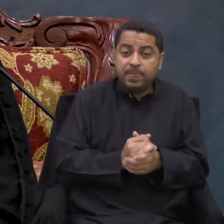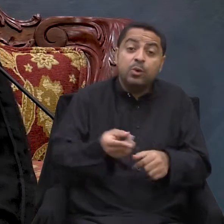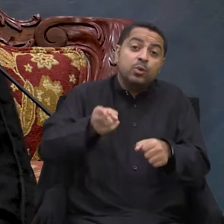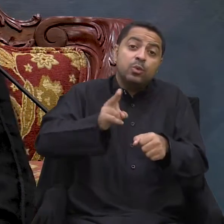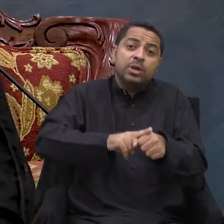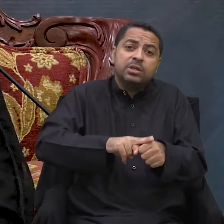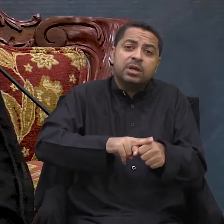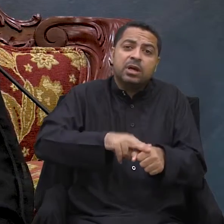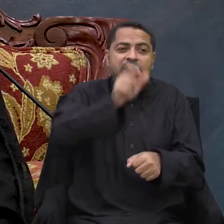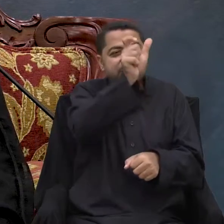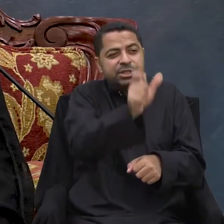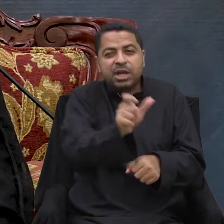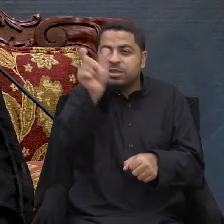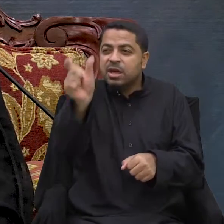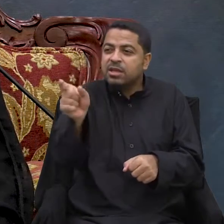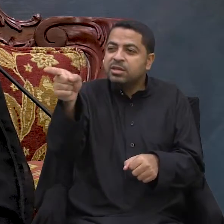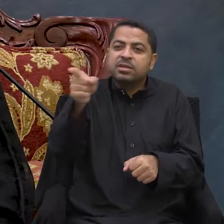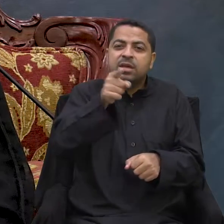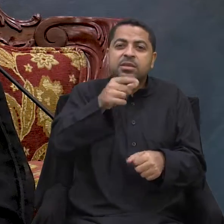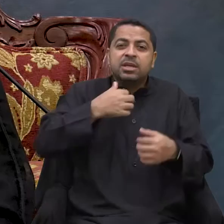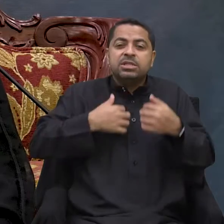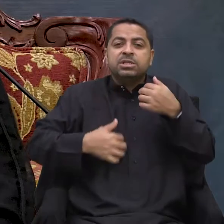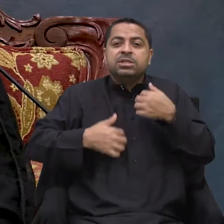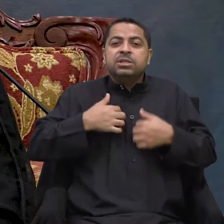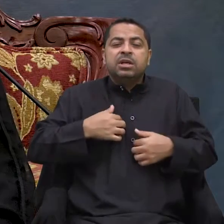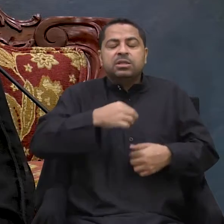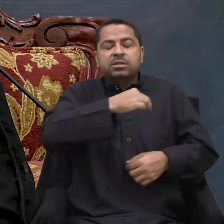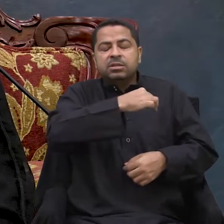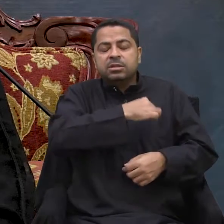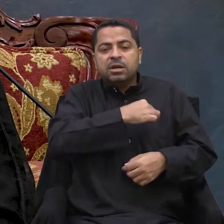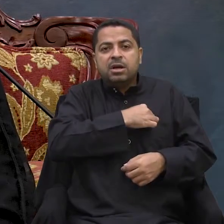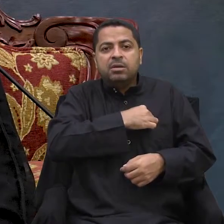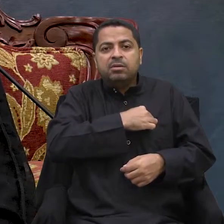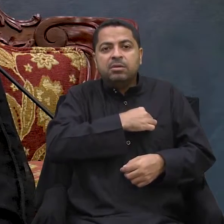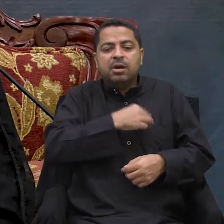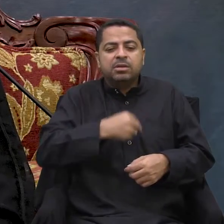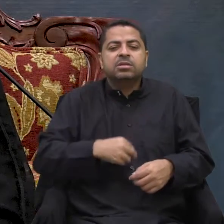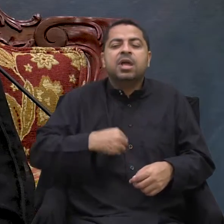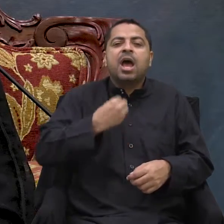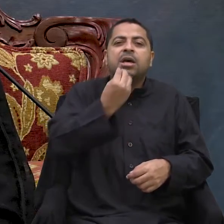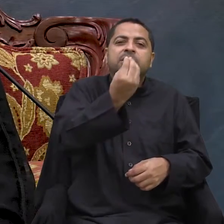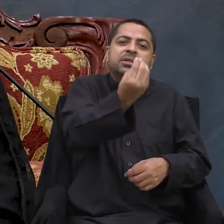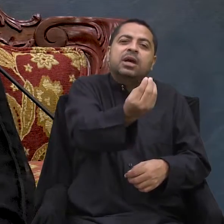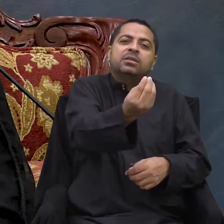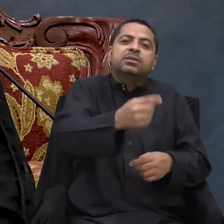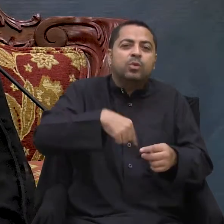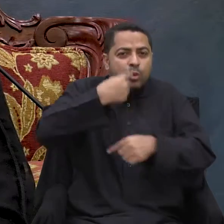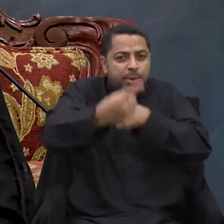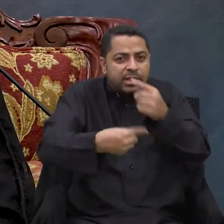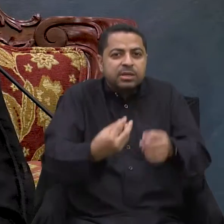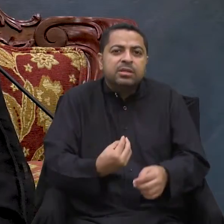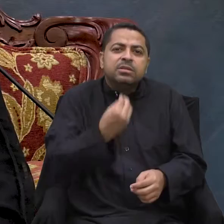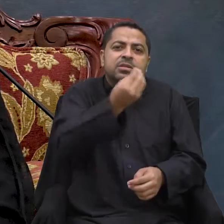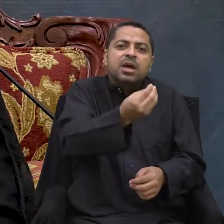واحد من هؤلاء يشعر في داخله أنه أعطى وأعطى